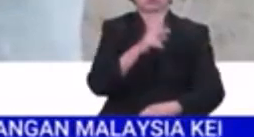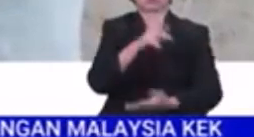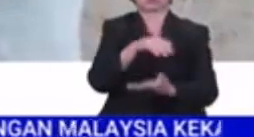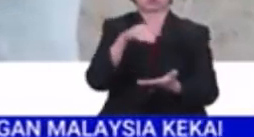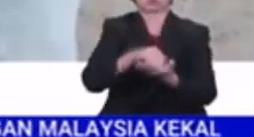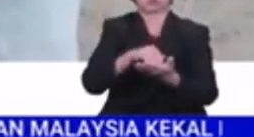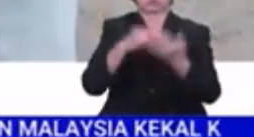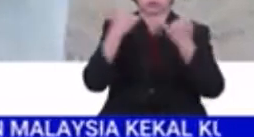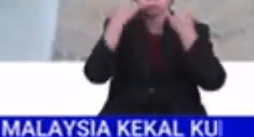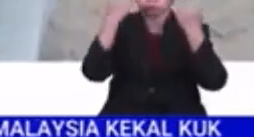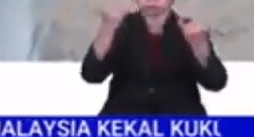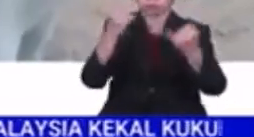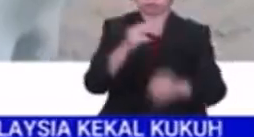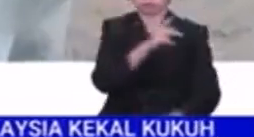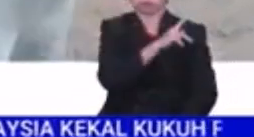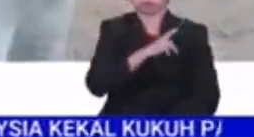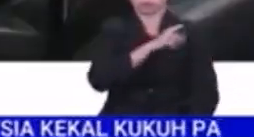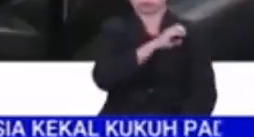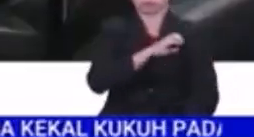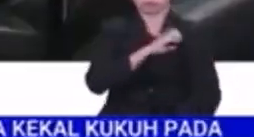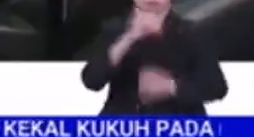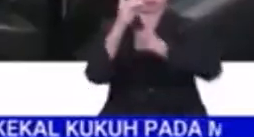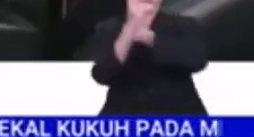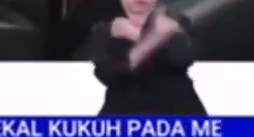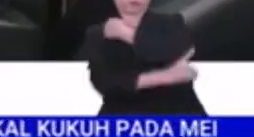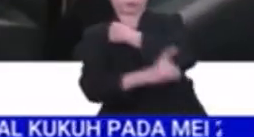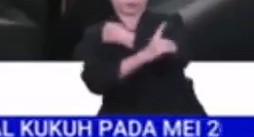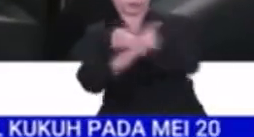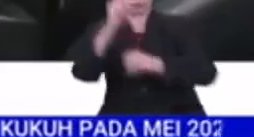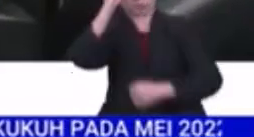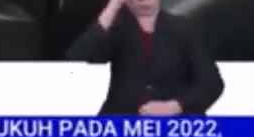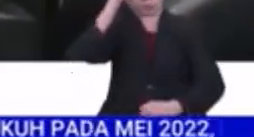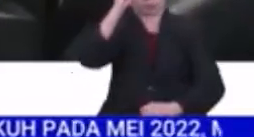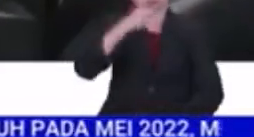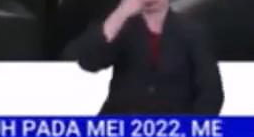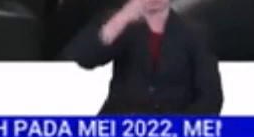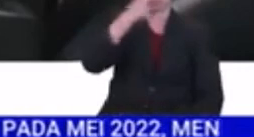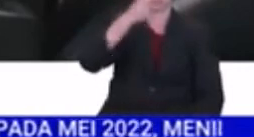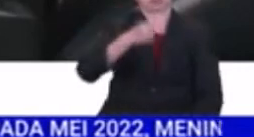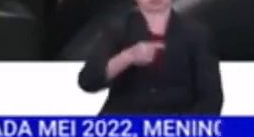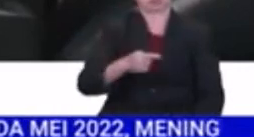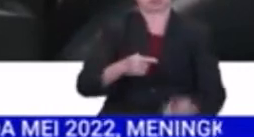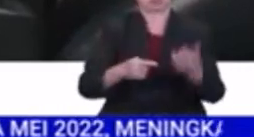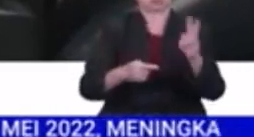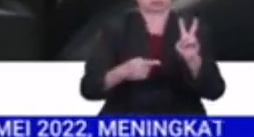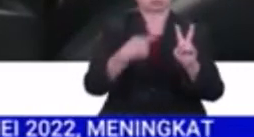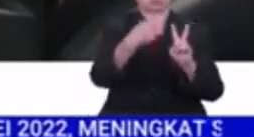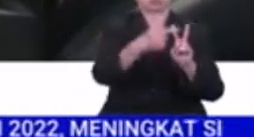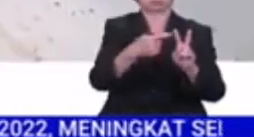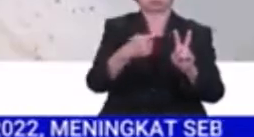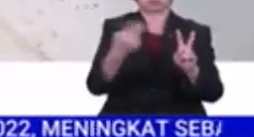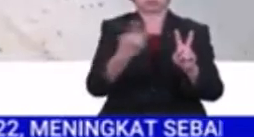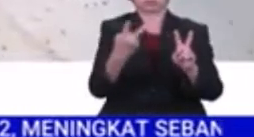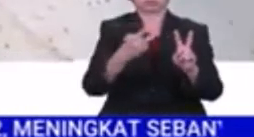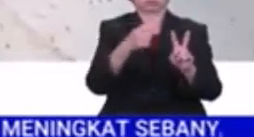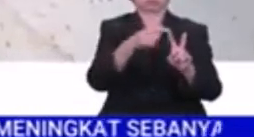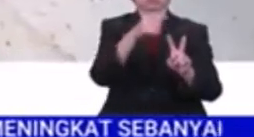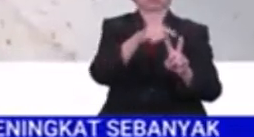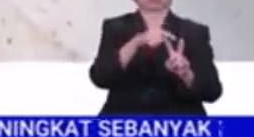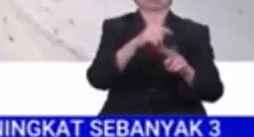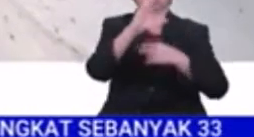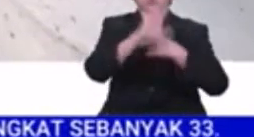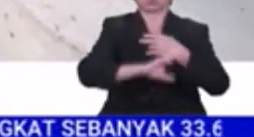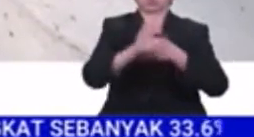tengah Jaya ke toples daerah dengan superintendent Baharuddin Abdullah berkata perubahan itu menyebabkan ke-22 mangsa